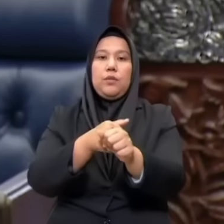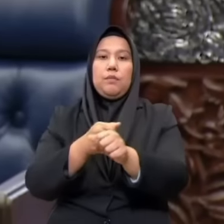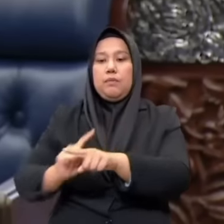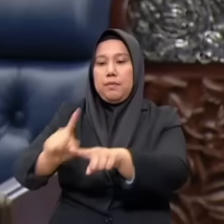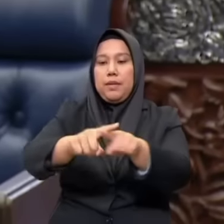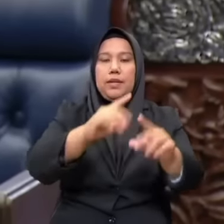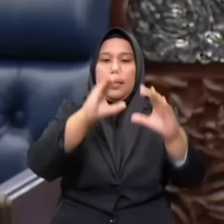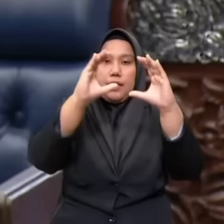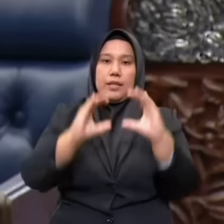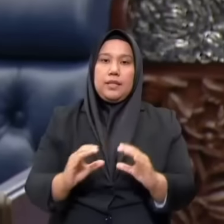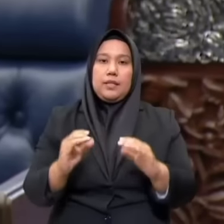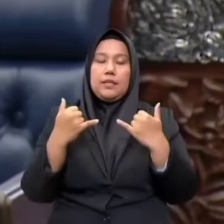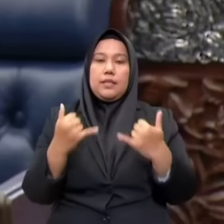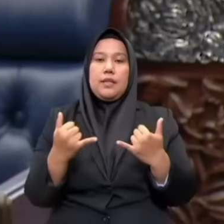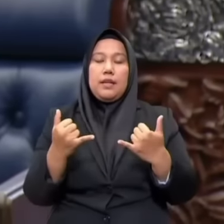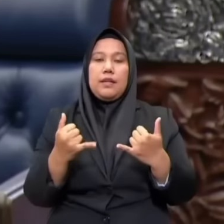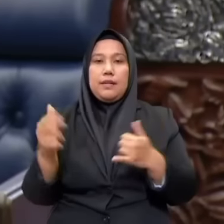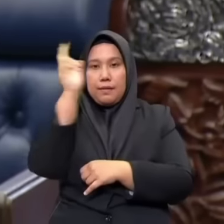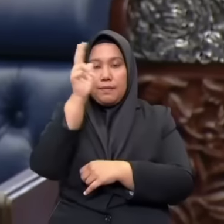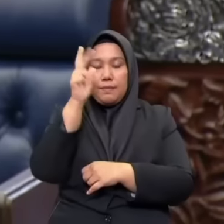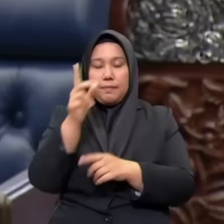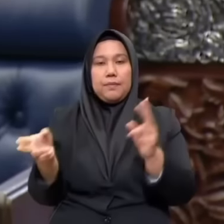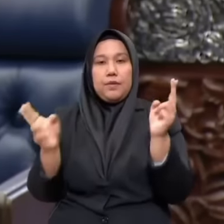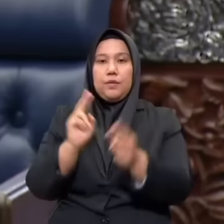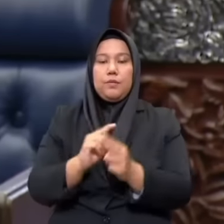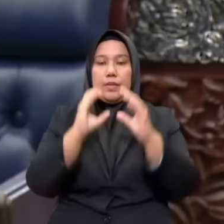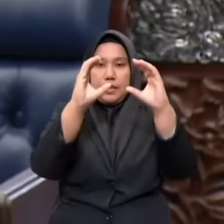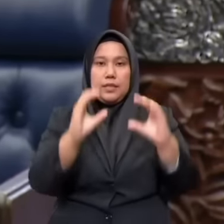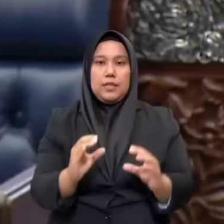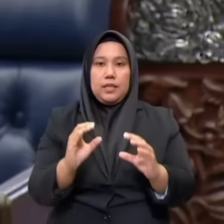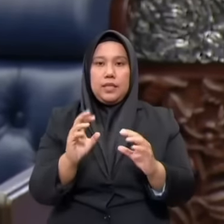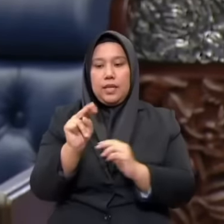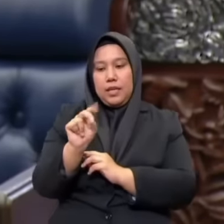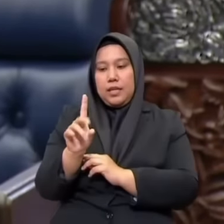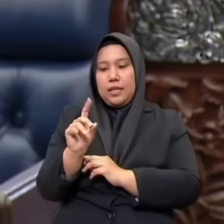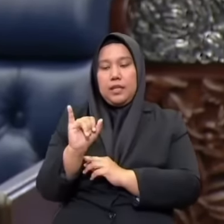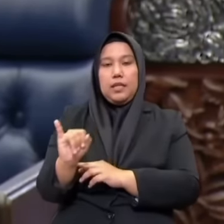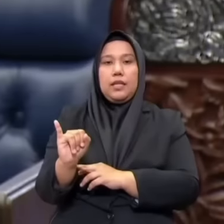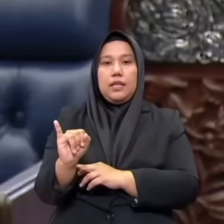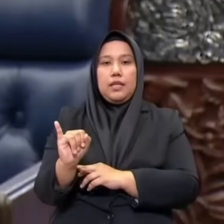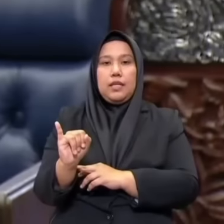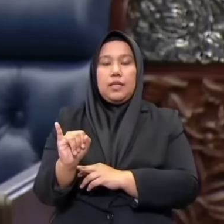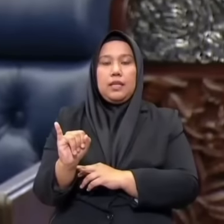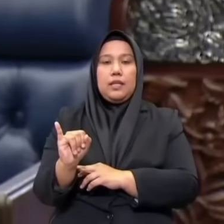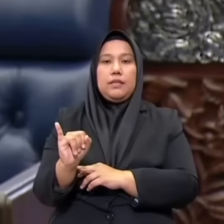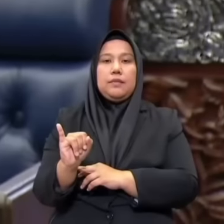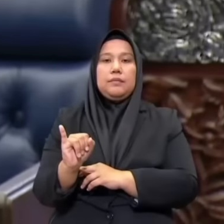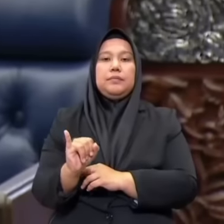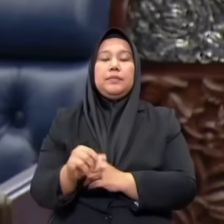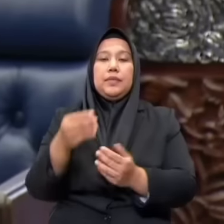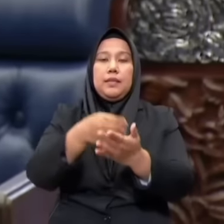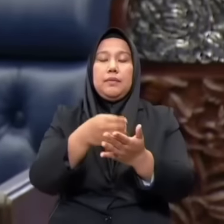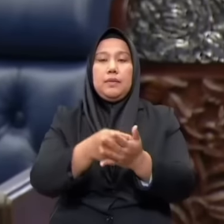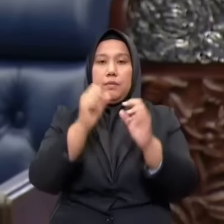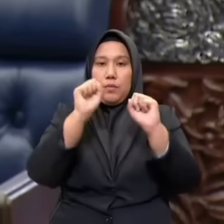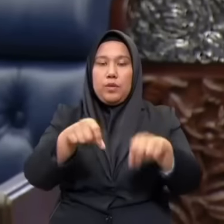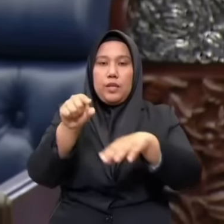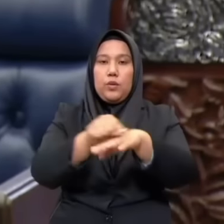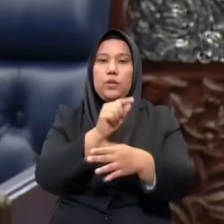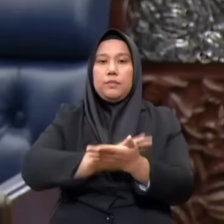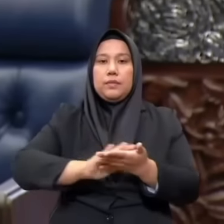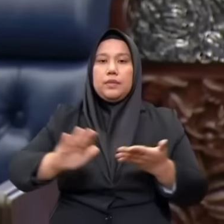ini dan kini kerajaan telah mengubah kaedah dengan menggunakan NDI jadi ataupun pendapatan boleh guna bersih.